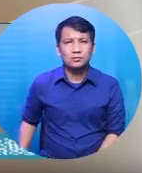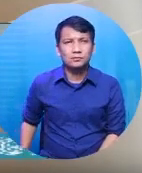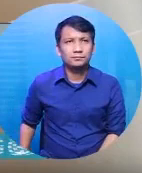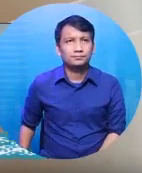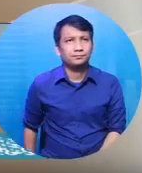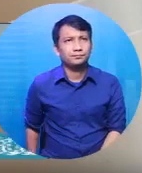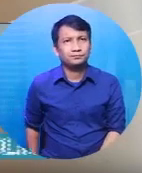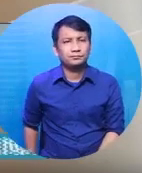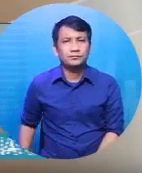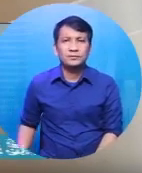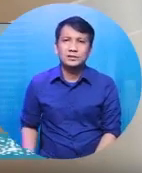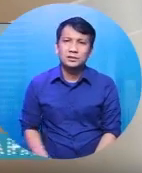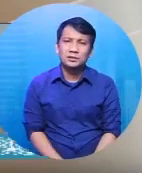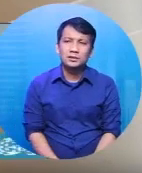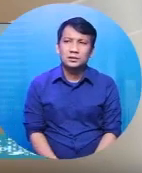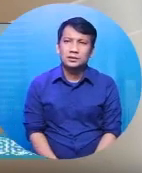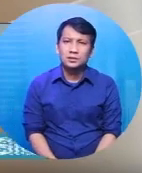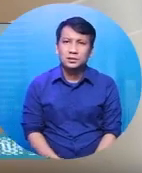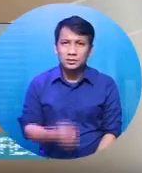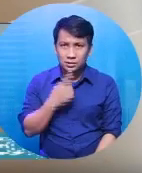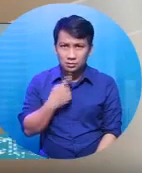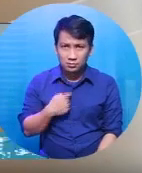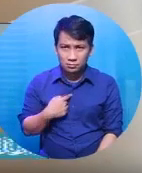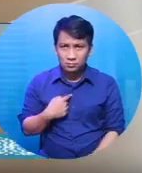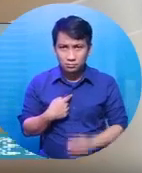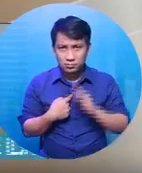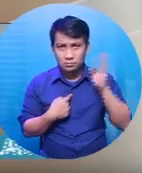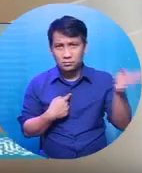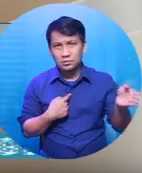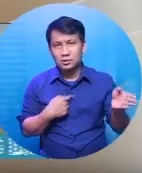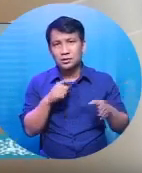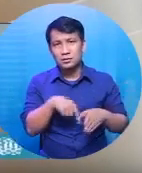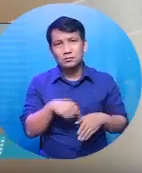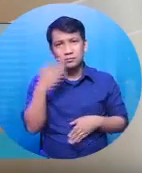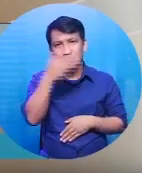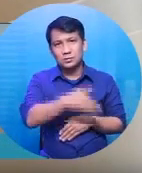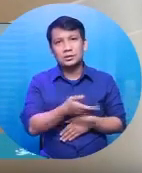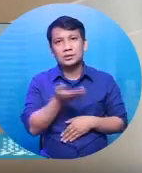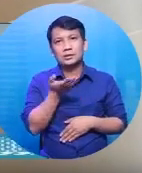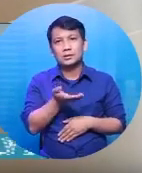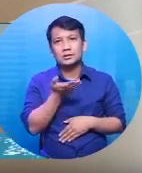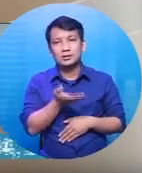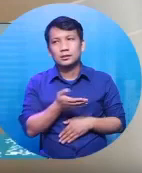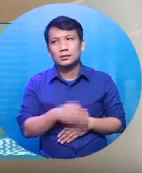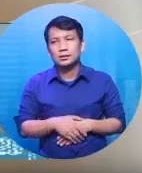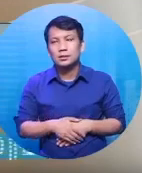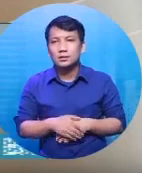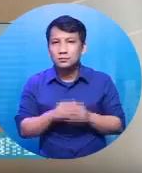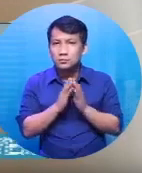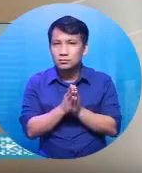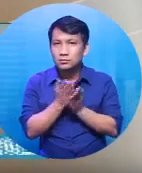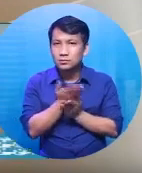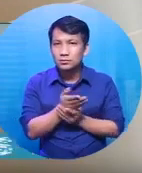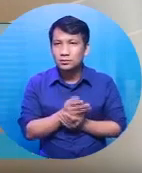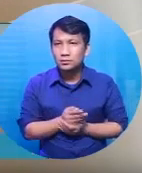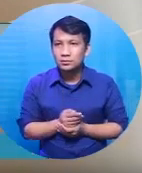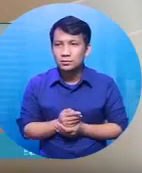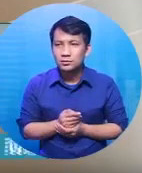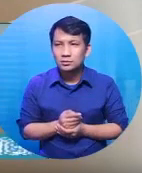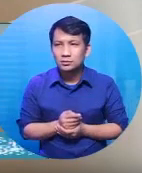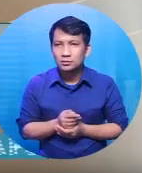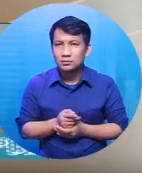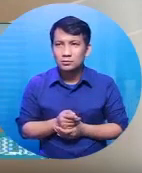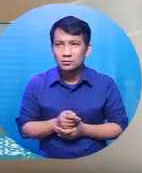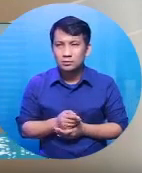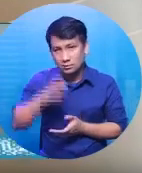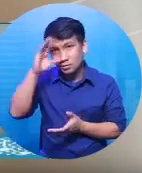sir. Pag ako, sir, may kailangan pumupunta ako sa Dinalupihan, nagmamakaawa po ako, sir. Nagbe-beg po ako kay Tomboy. Nay, may trabaho bang, di